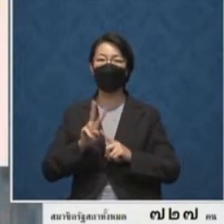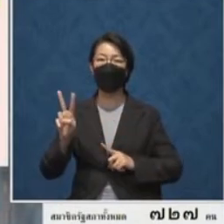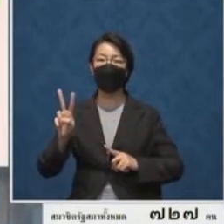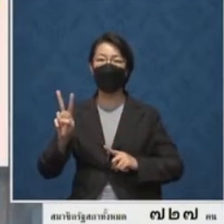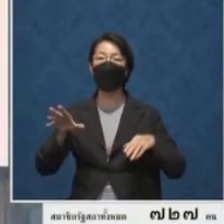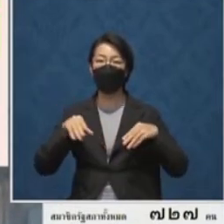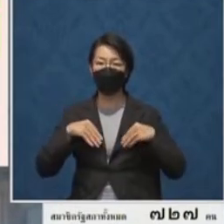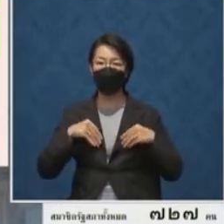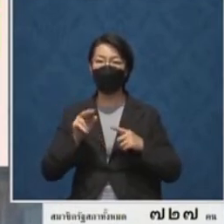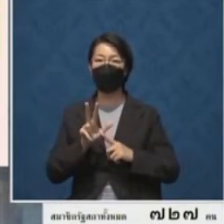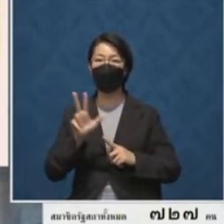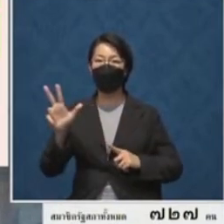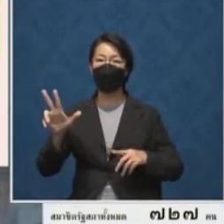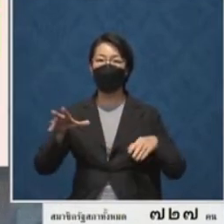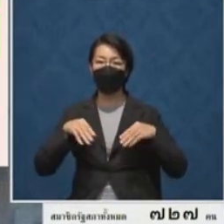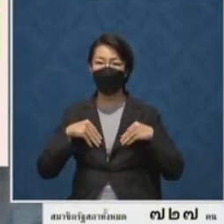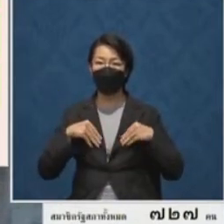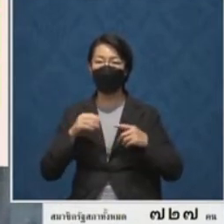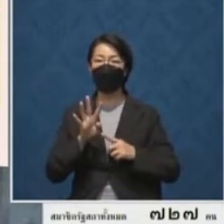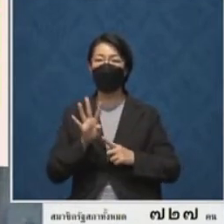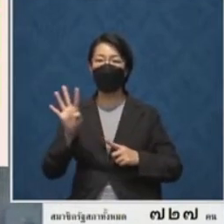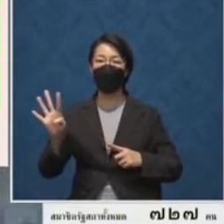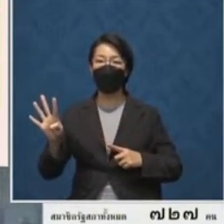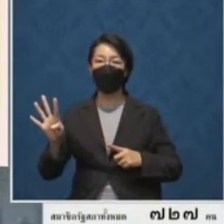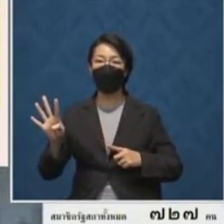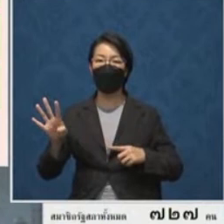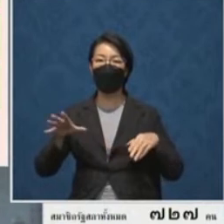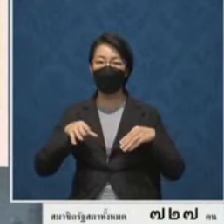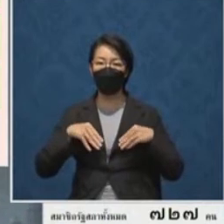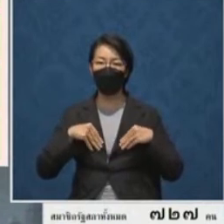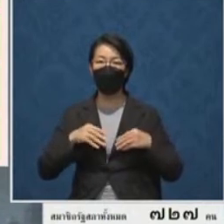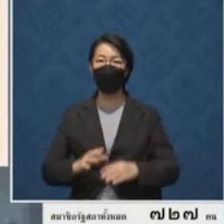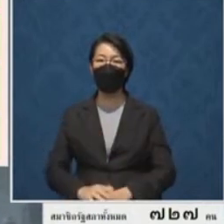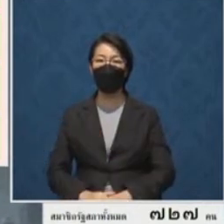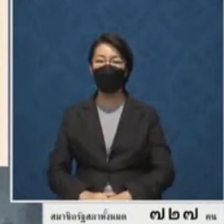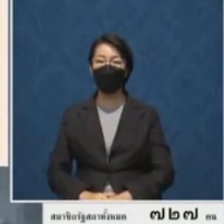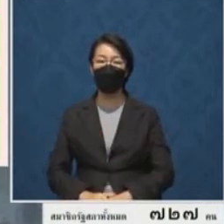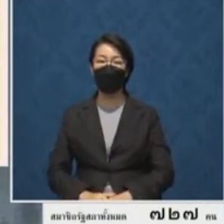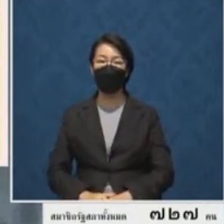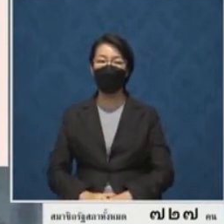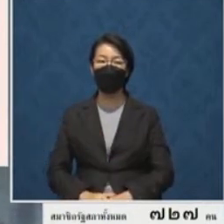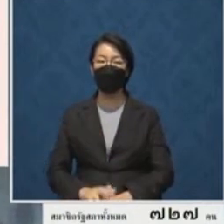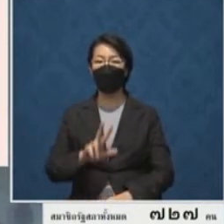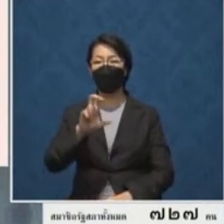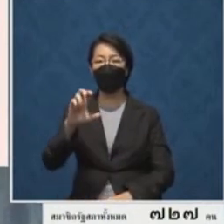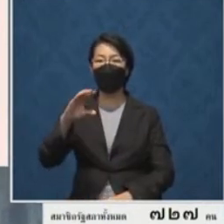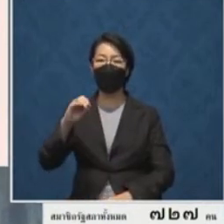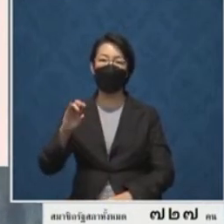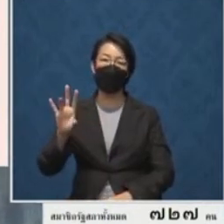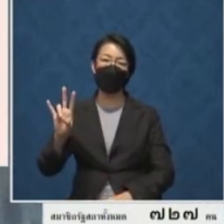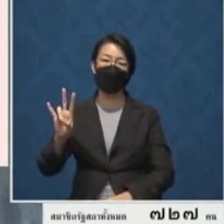รับหลักการ4รับหลักการ 307พลตำรวจตรีปรัชชัยใจชาญสุกิ